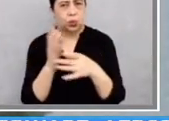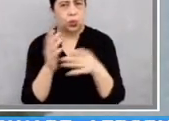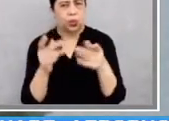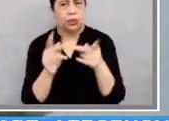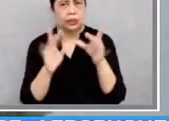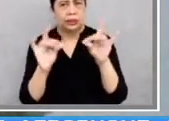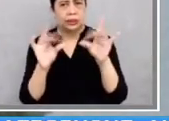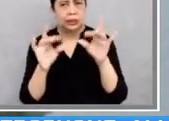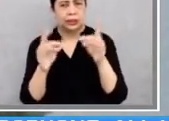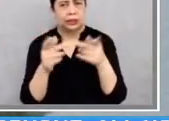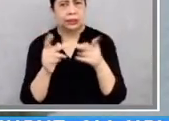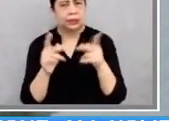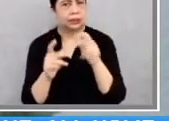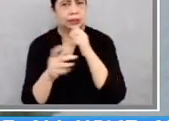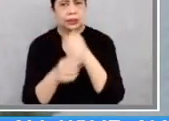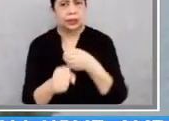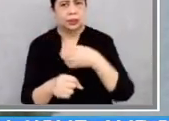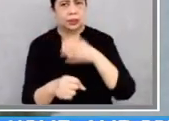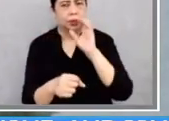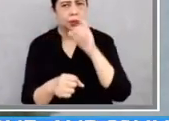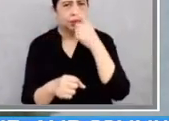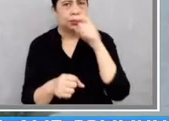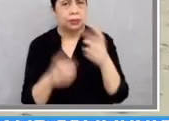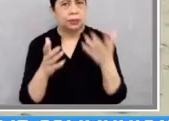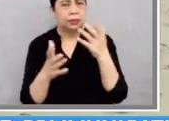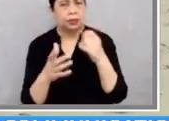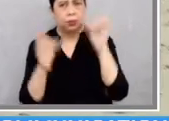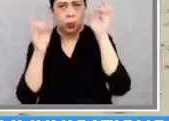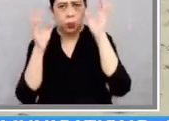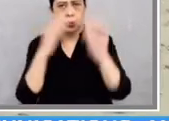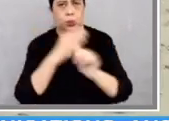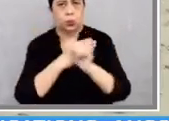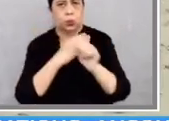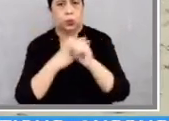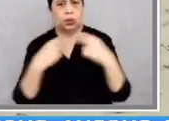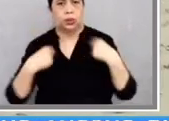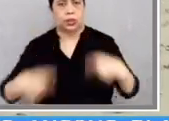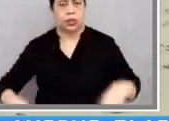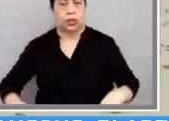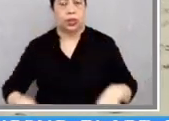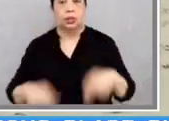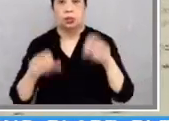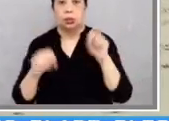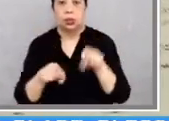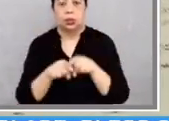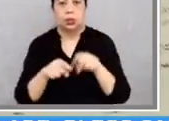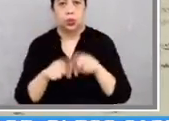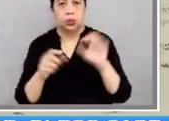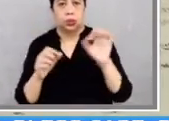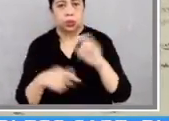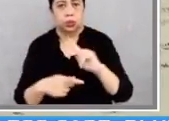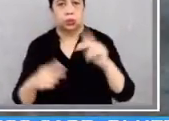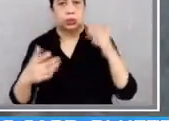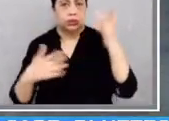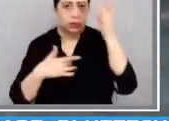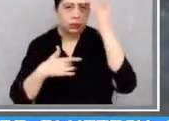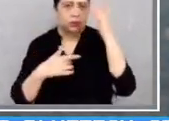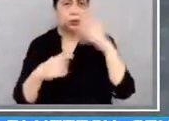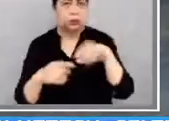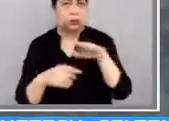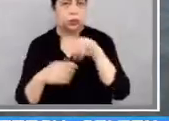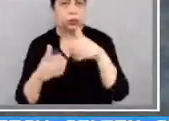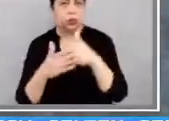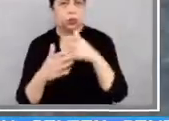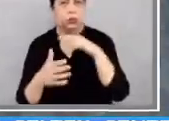Hindi raw ito ligtas inumin dahil sa posibleng peligro sa kalusugan. Pwede rin daw magkasugat o magkasakit ang ma-expose sa ganitong klase ng